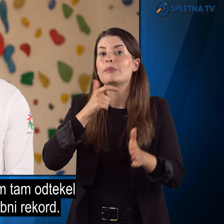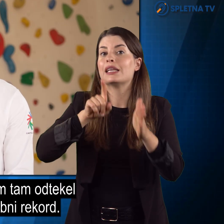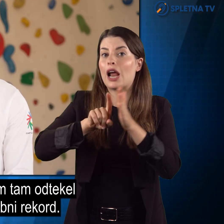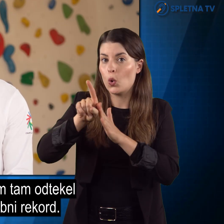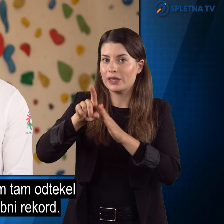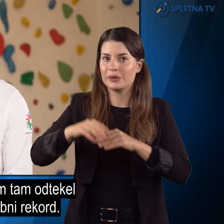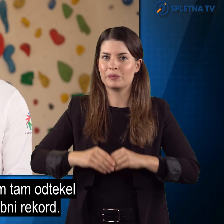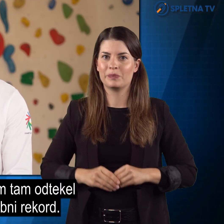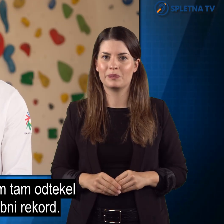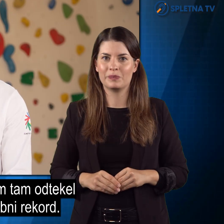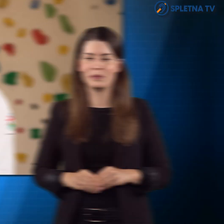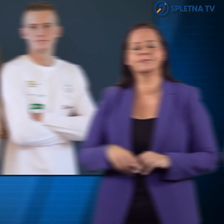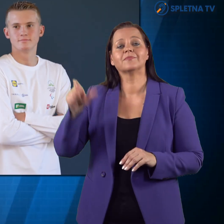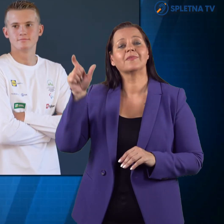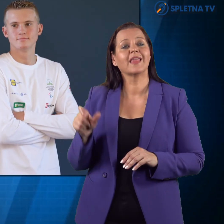rekord.